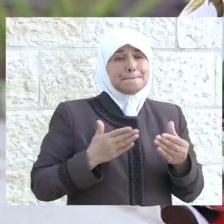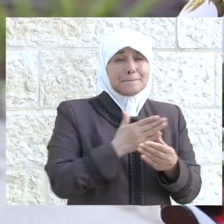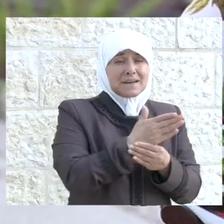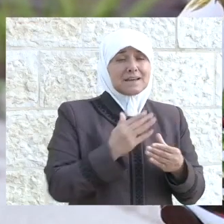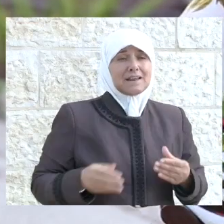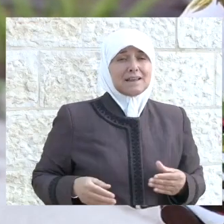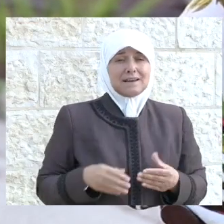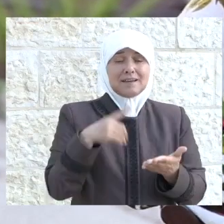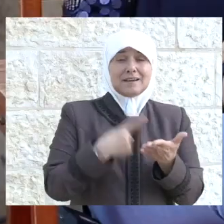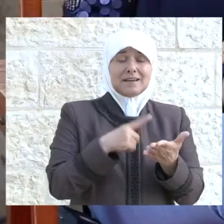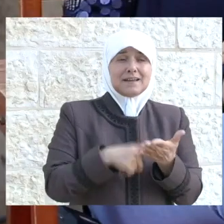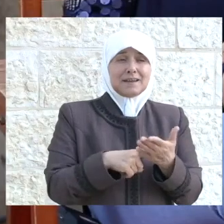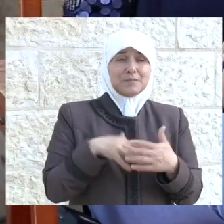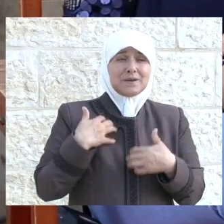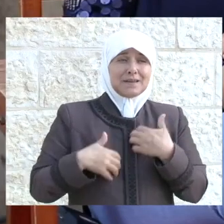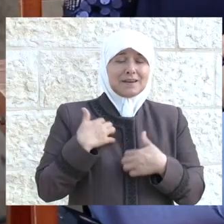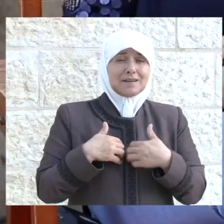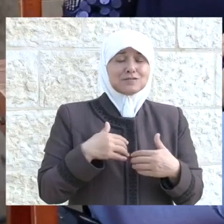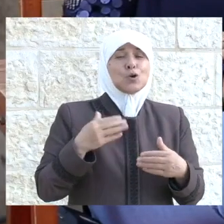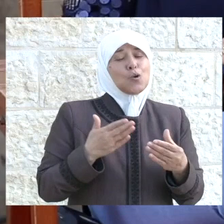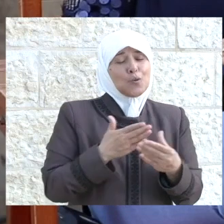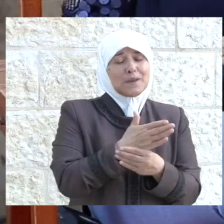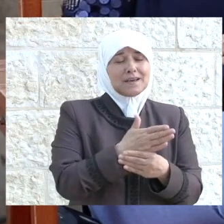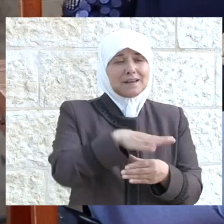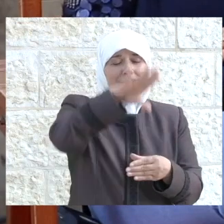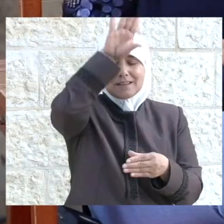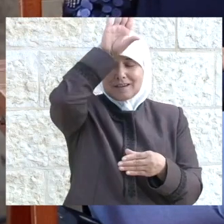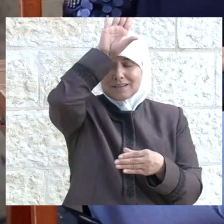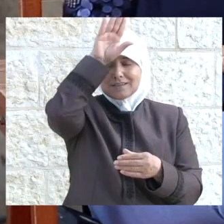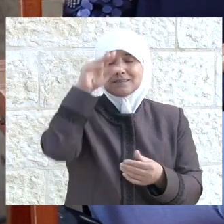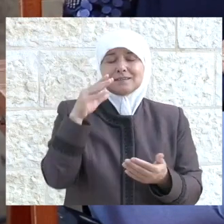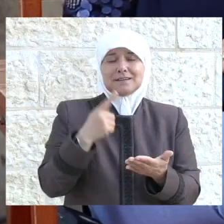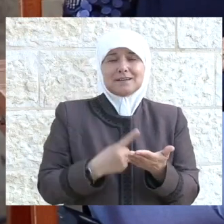دكاترتي وجامعتي الي. ايش اهم الانشطة اللي كنت تشاركي فيها في الجامعة؟